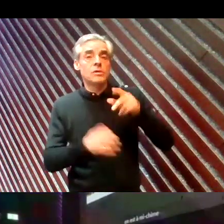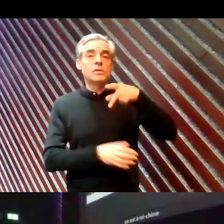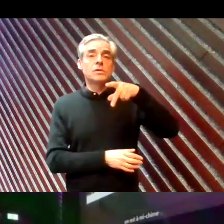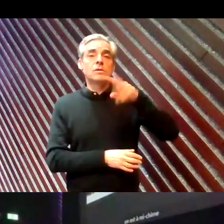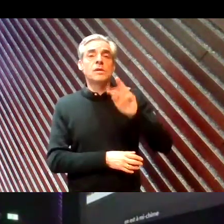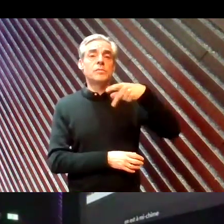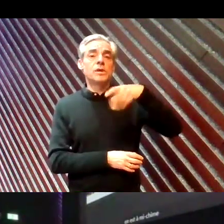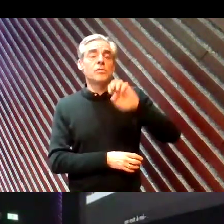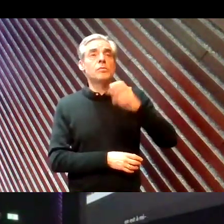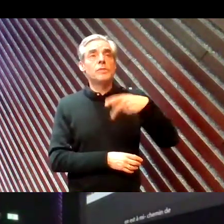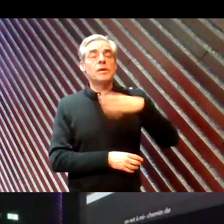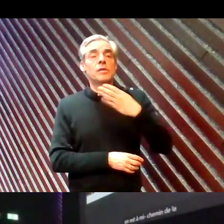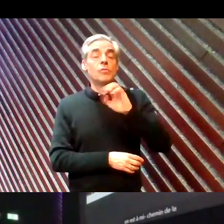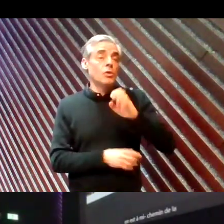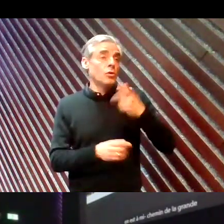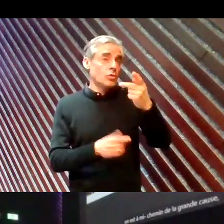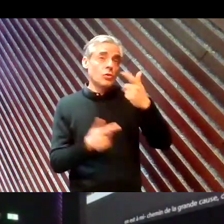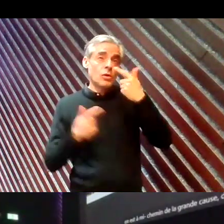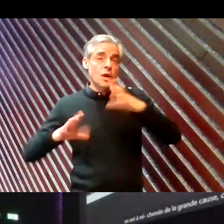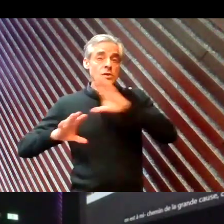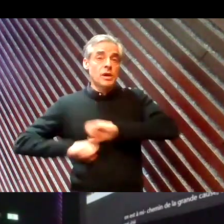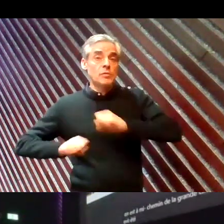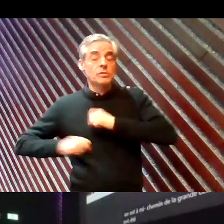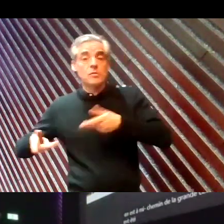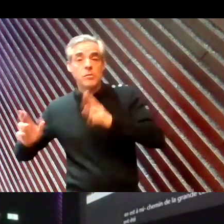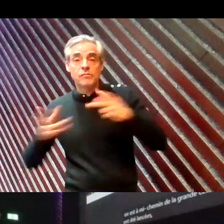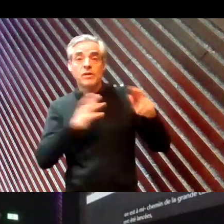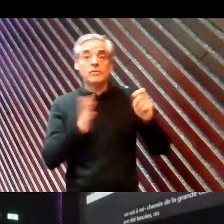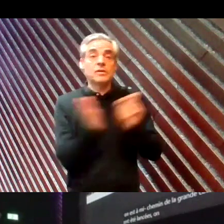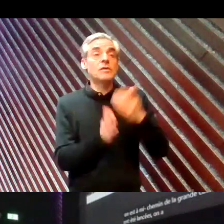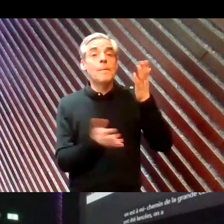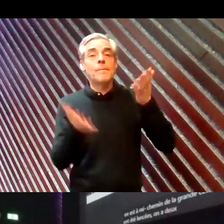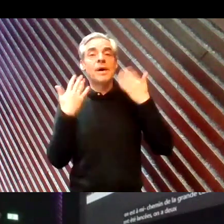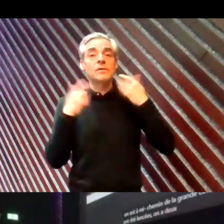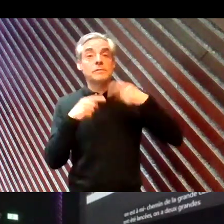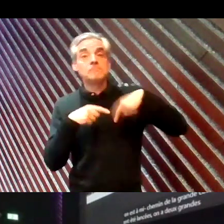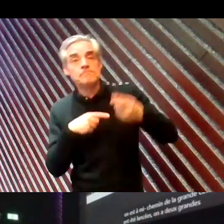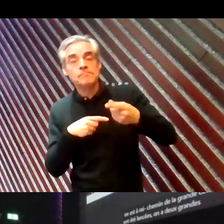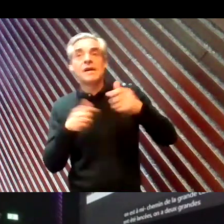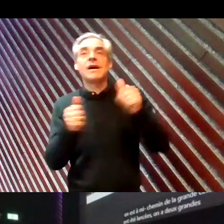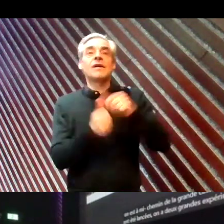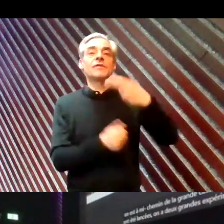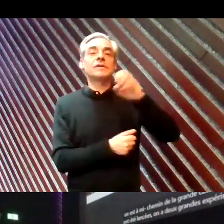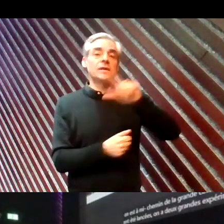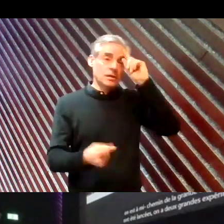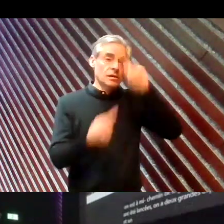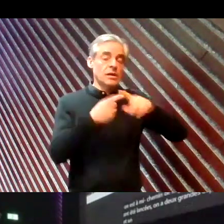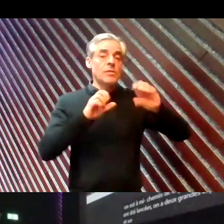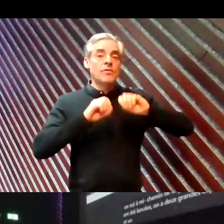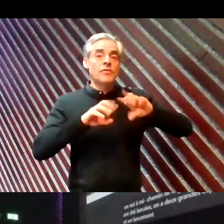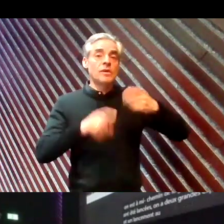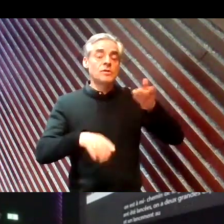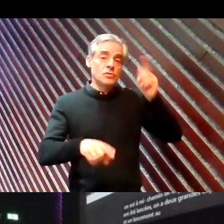PEPME. On a deux grandes expérimentations et lancements au printemps avec, effectivement, un aide sur la formation pour les